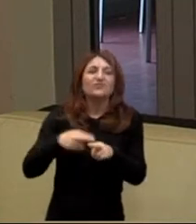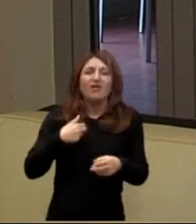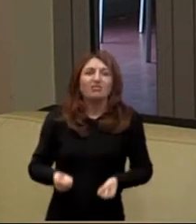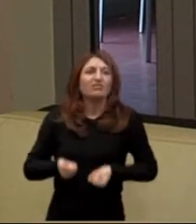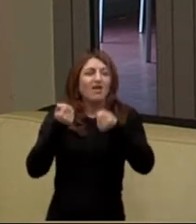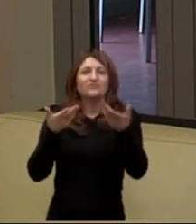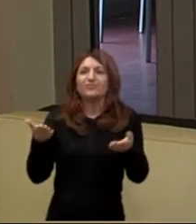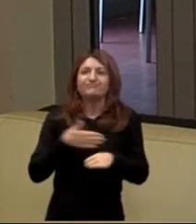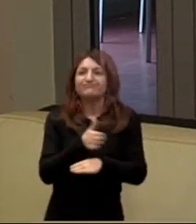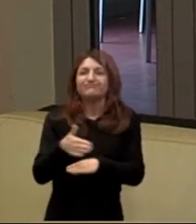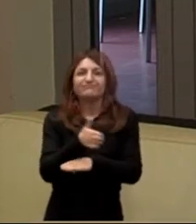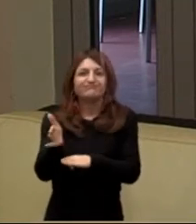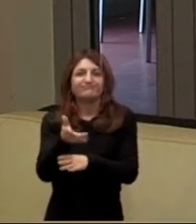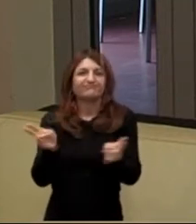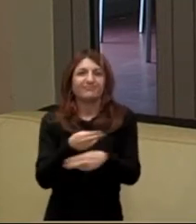kretati i